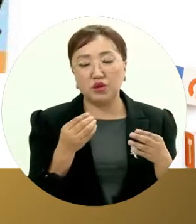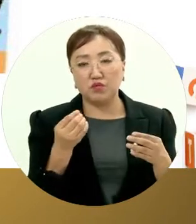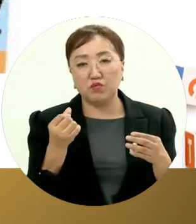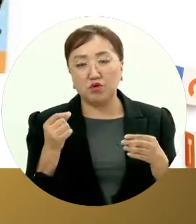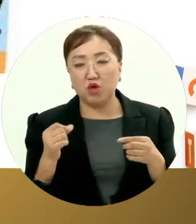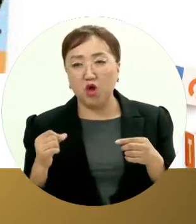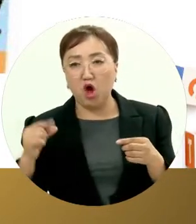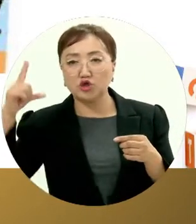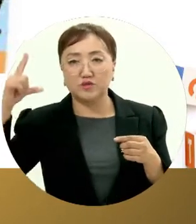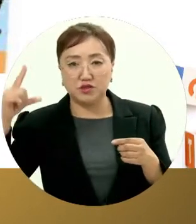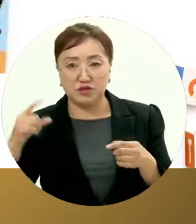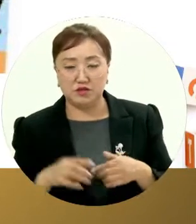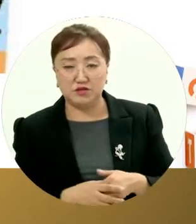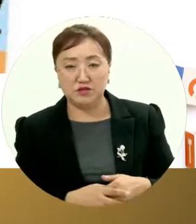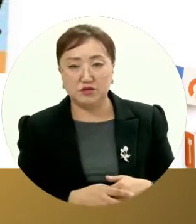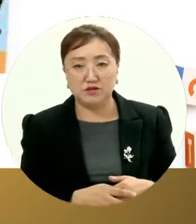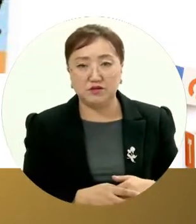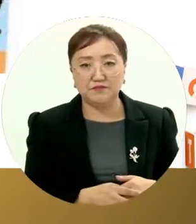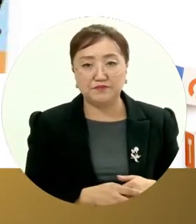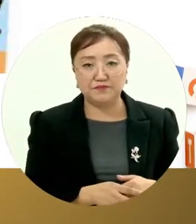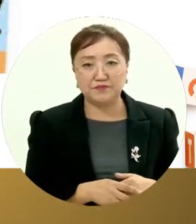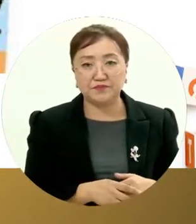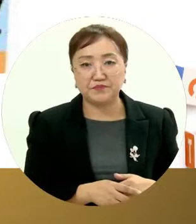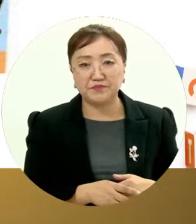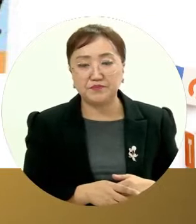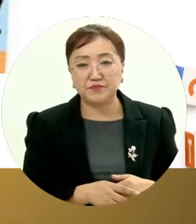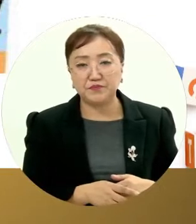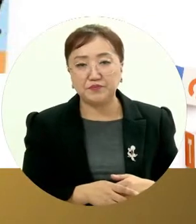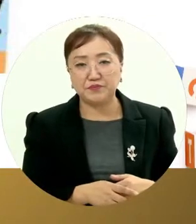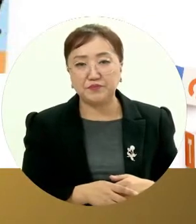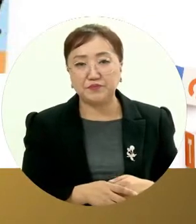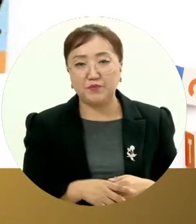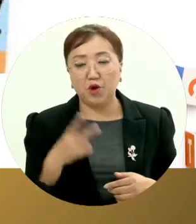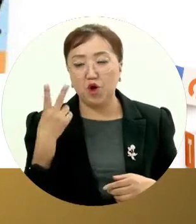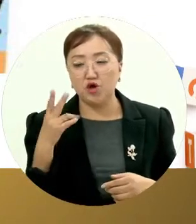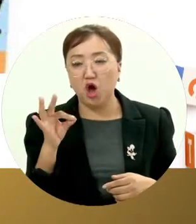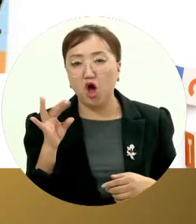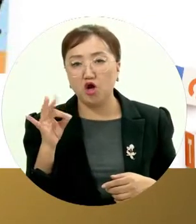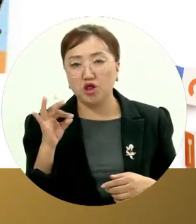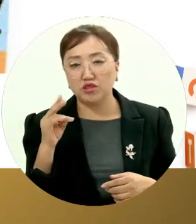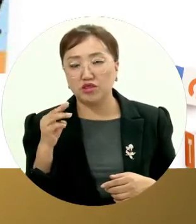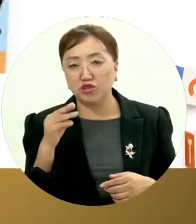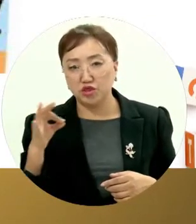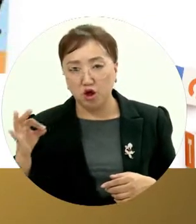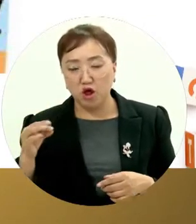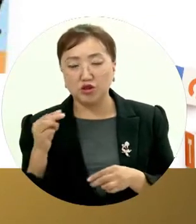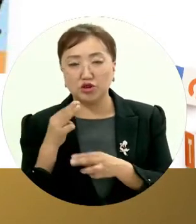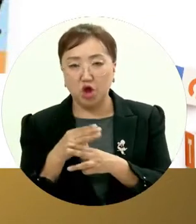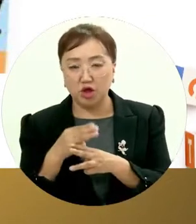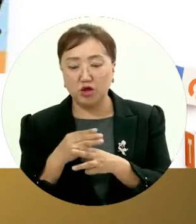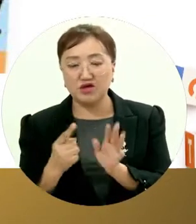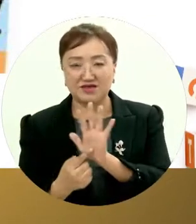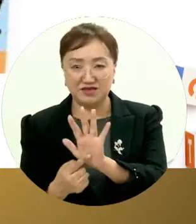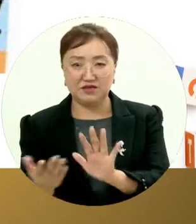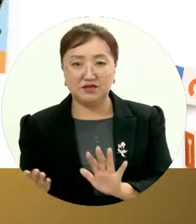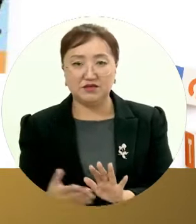байдаг. Энэ болохоор тоон дээр авч үзэхэд бол хоёр оронтой тоон дээр илэрхийлэгдэж явж байдаг. Хоёр оронтой тоон